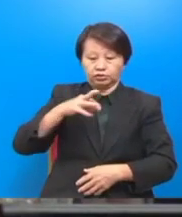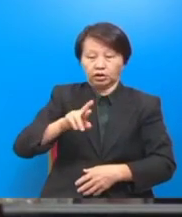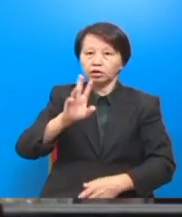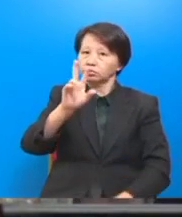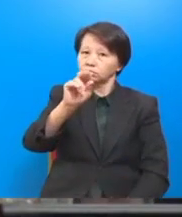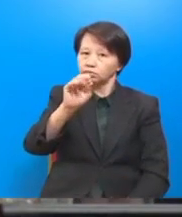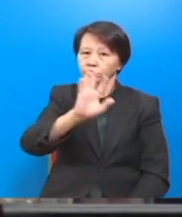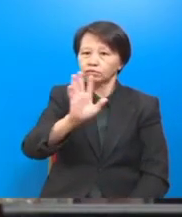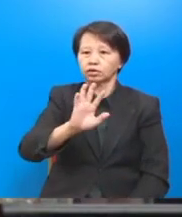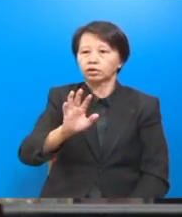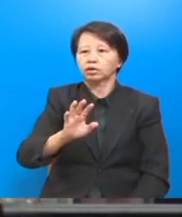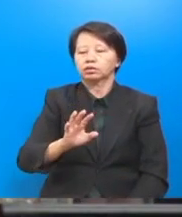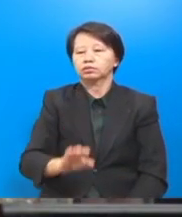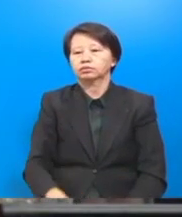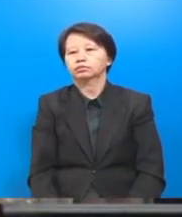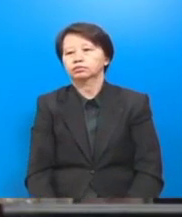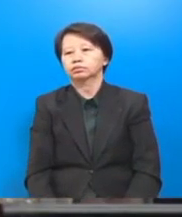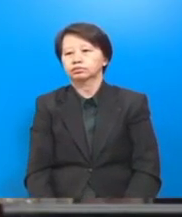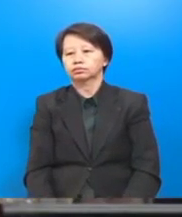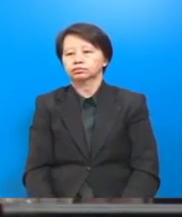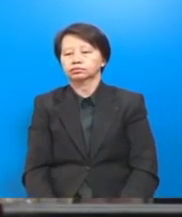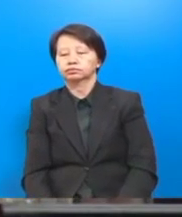hermoso kemeja semua malaysia terima kasih